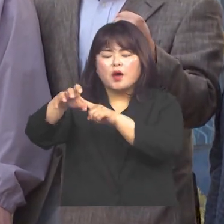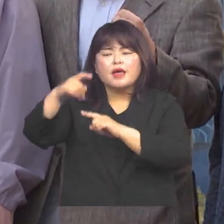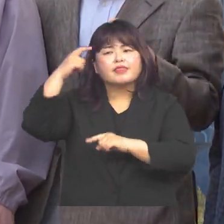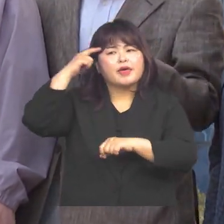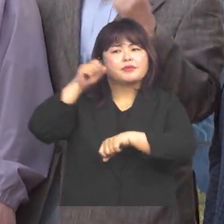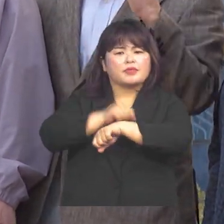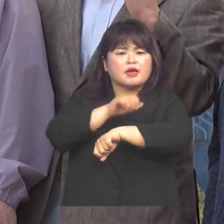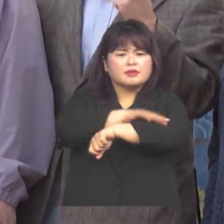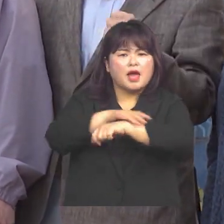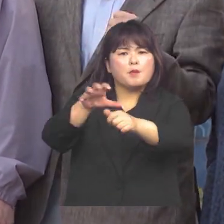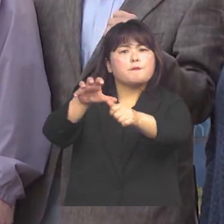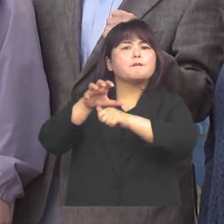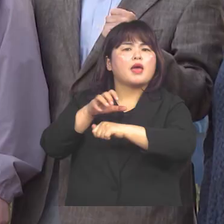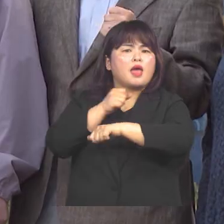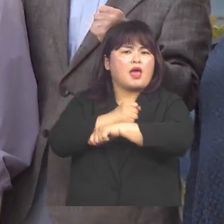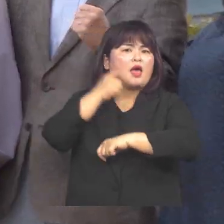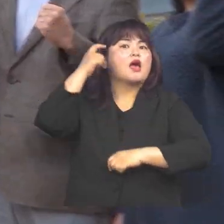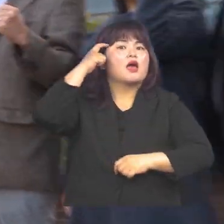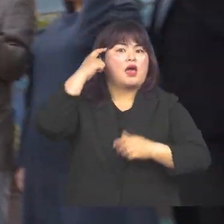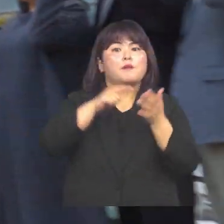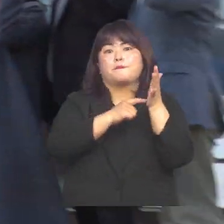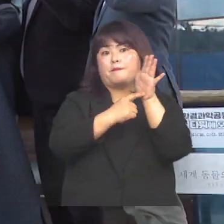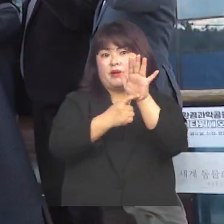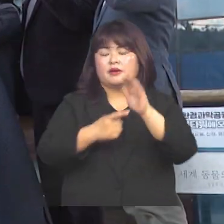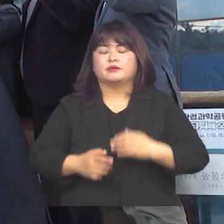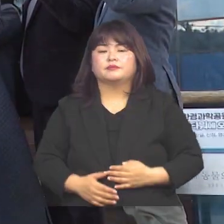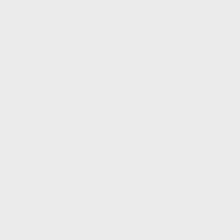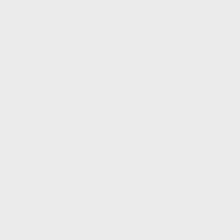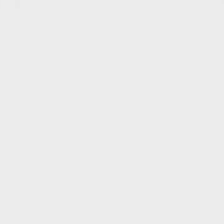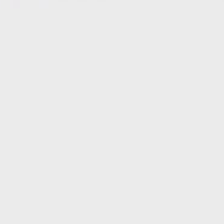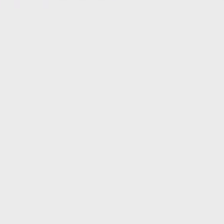얻을 필요가 있다고 생각한다고 말했습니다.